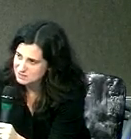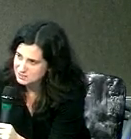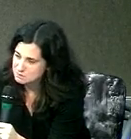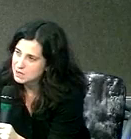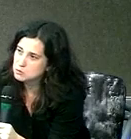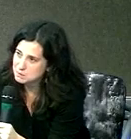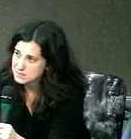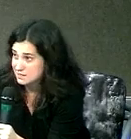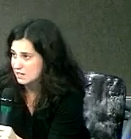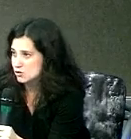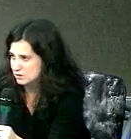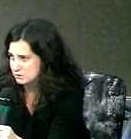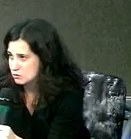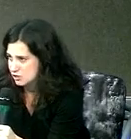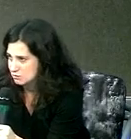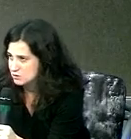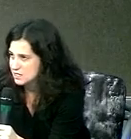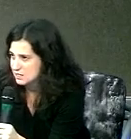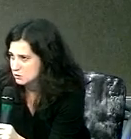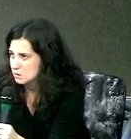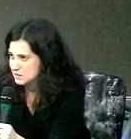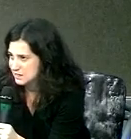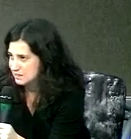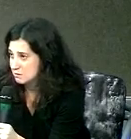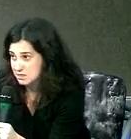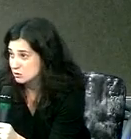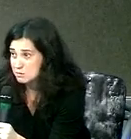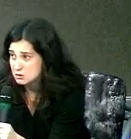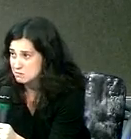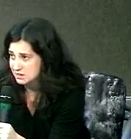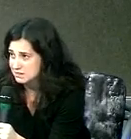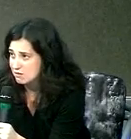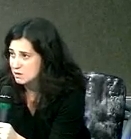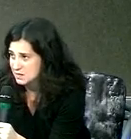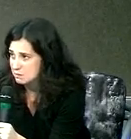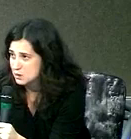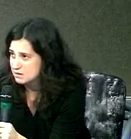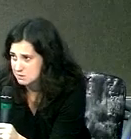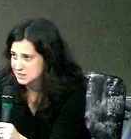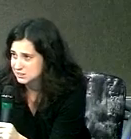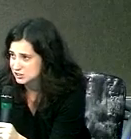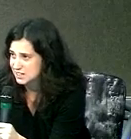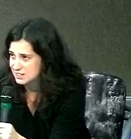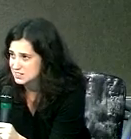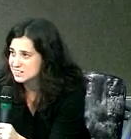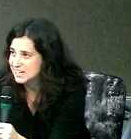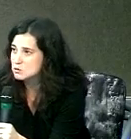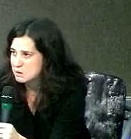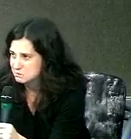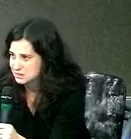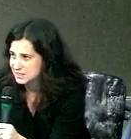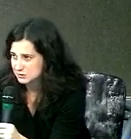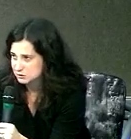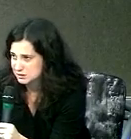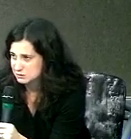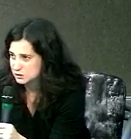parole et pas culpabilise, ajoute une couche en plus de culpabilité. Parce qu'on n'a besoin pas, hein, la femme, pour elle-même, elle a déjà se sent très